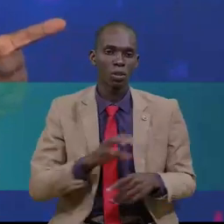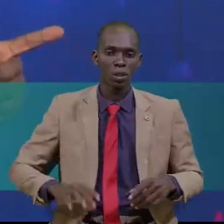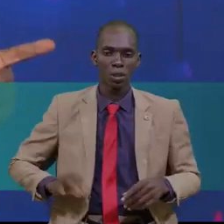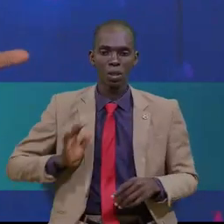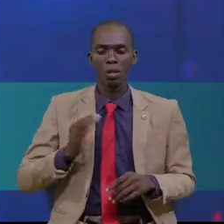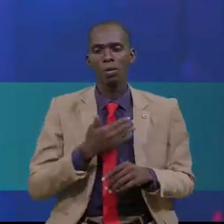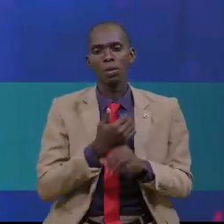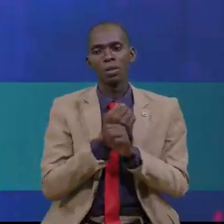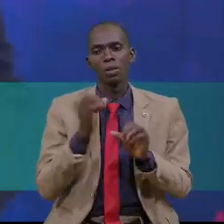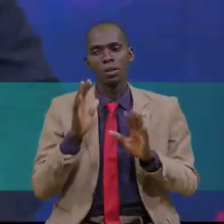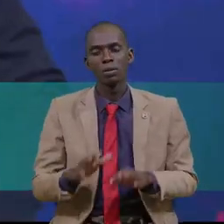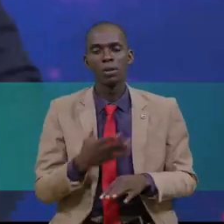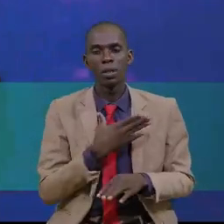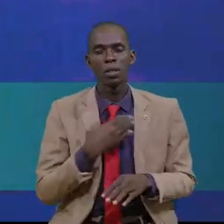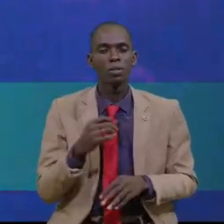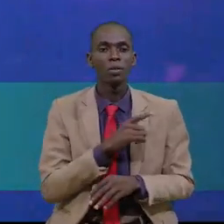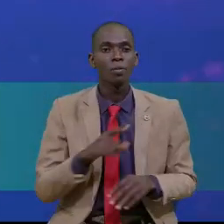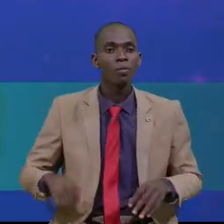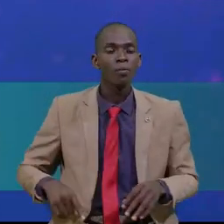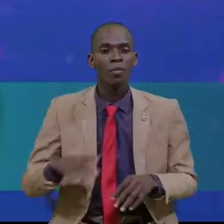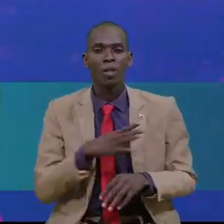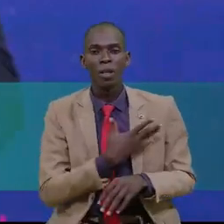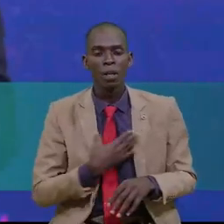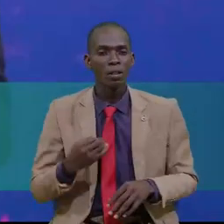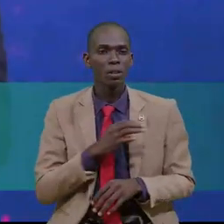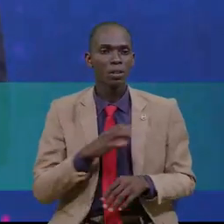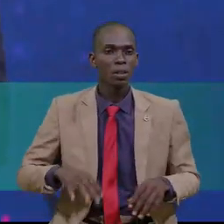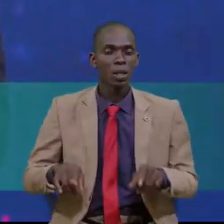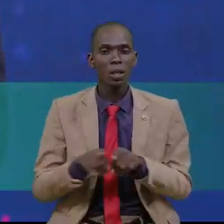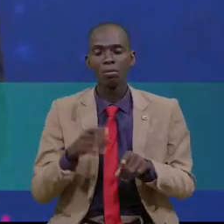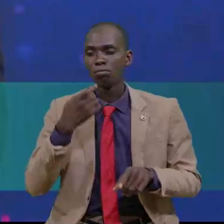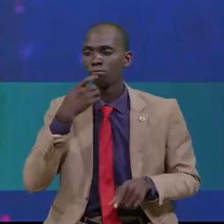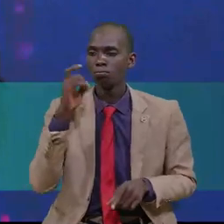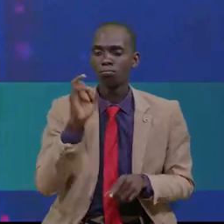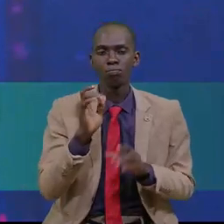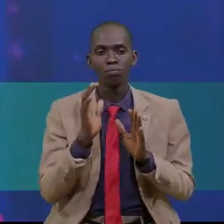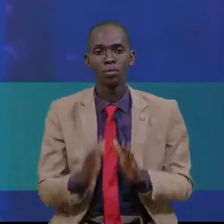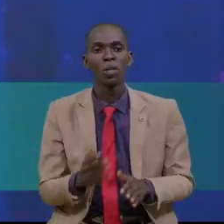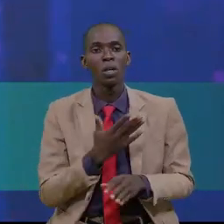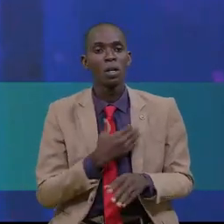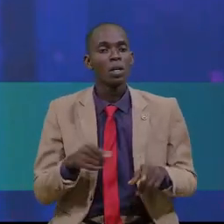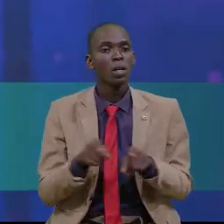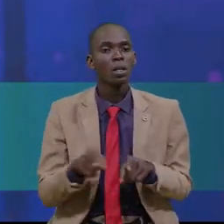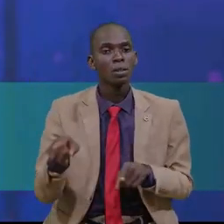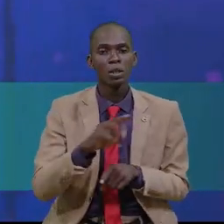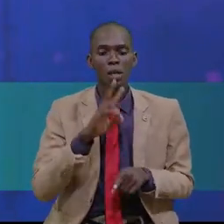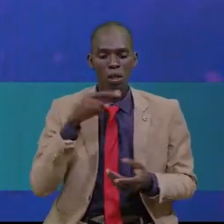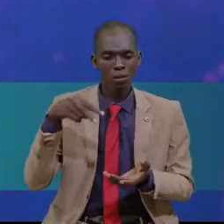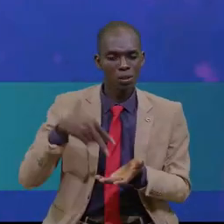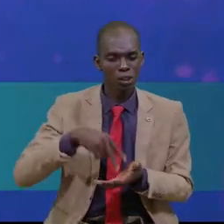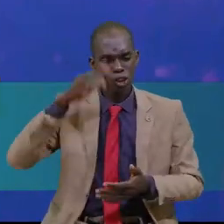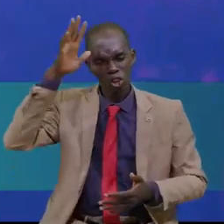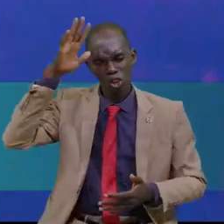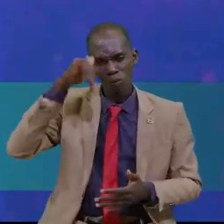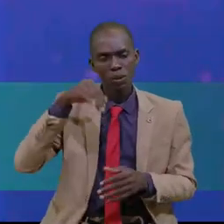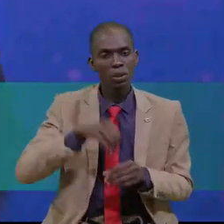Sauveur. Christ comme Seigneur. Christ comme le commandant. Et pendant qu'ils sont debout fermes, endurcis